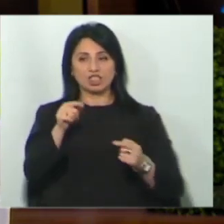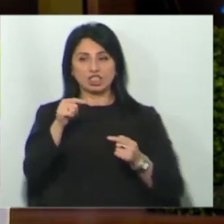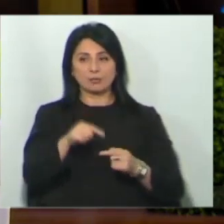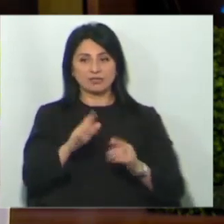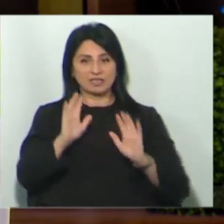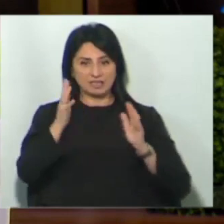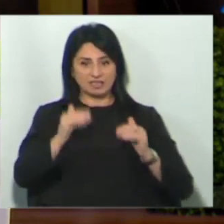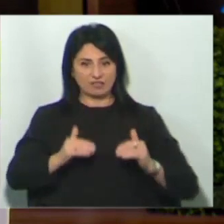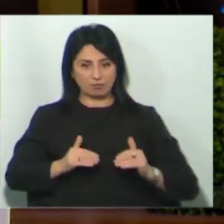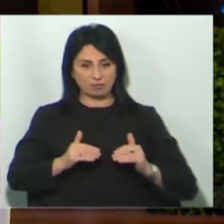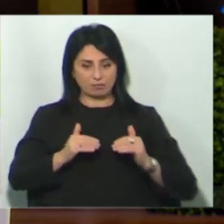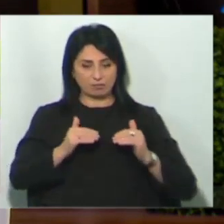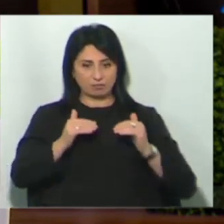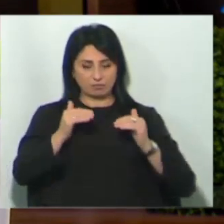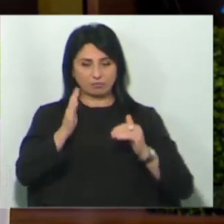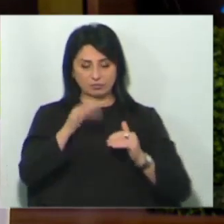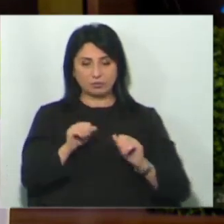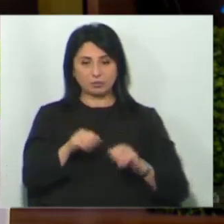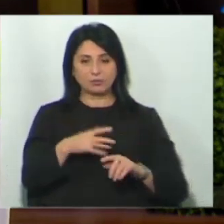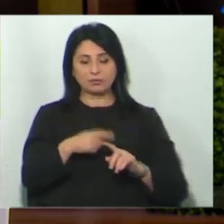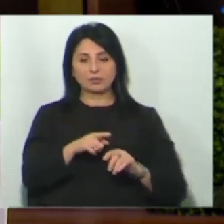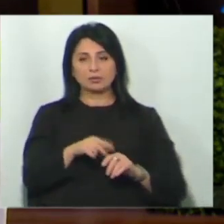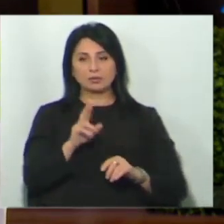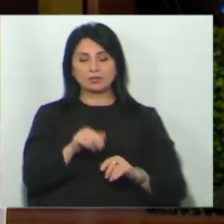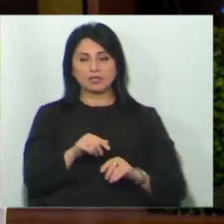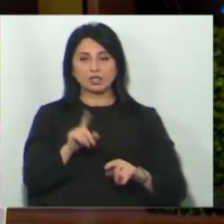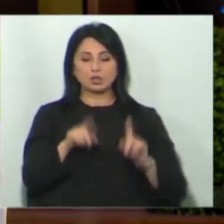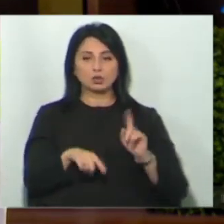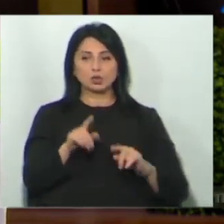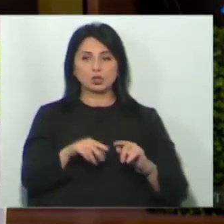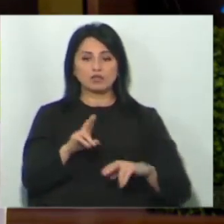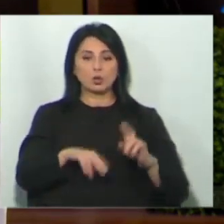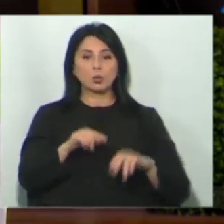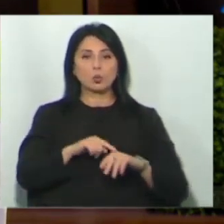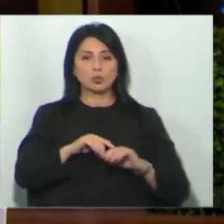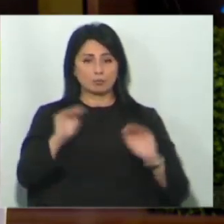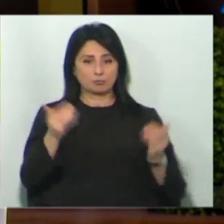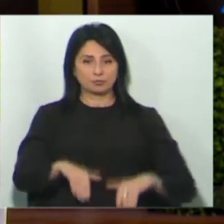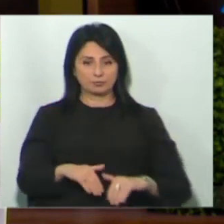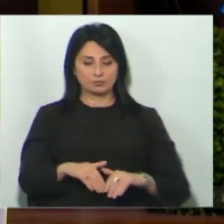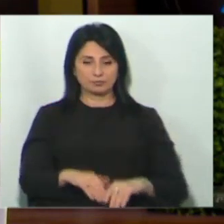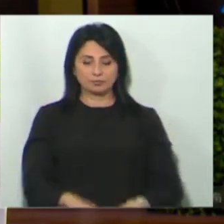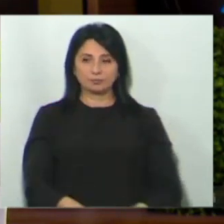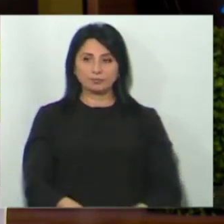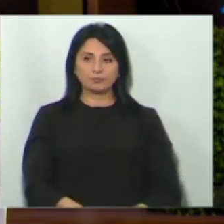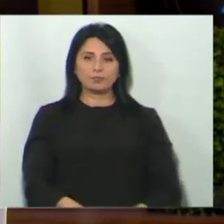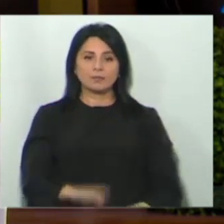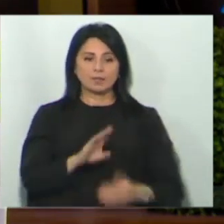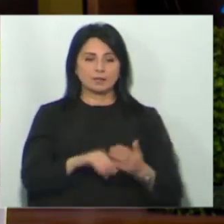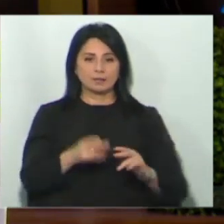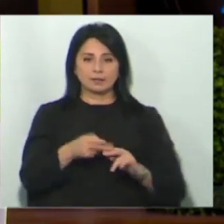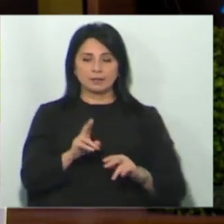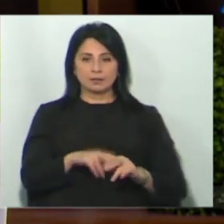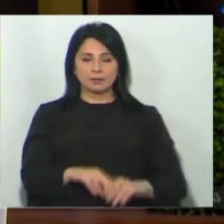შესაბამისად წნევაც წნევაზედაც შეიძლება იმოქმედოს და ზოგად გუნება განწყობაზედაც შეიძლება იმოქმედოს. გარდა